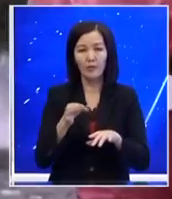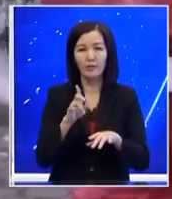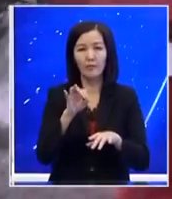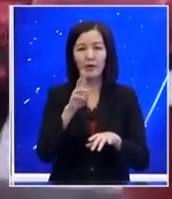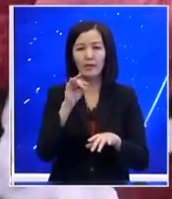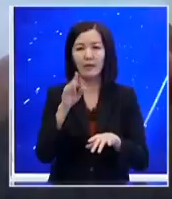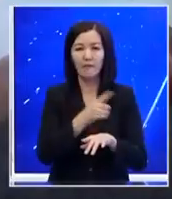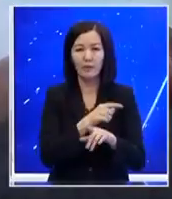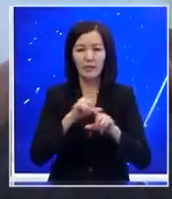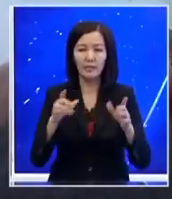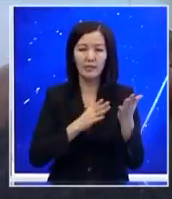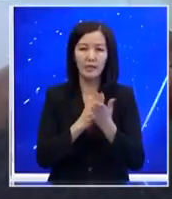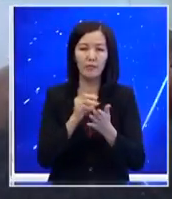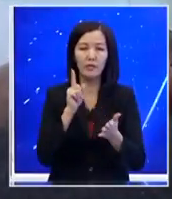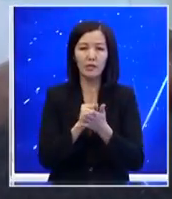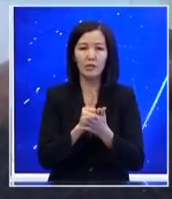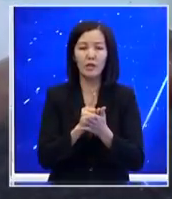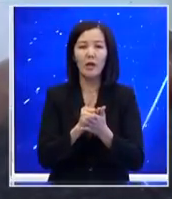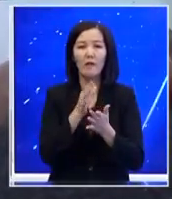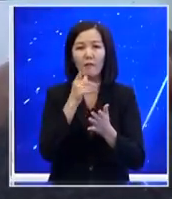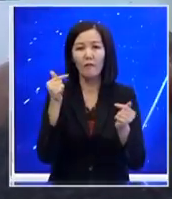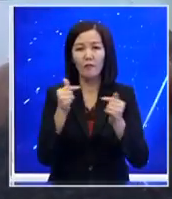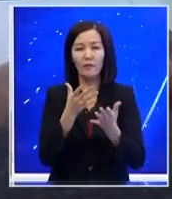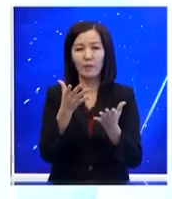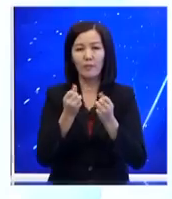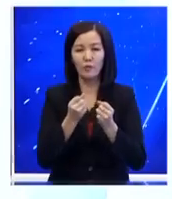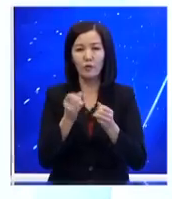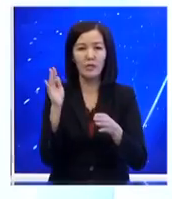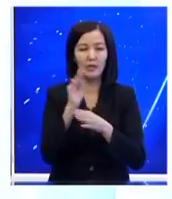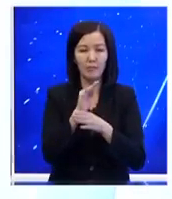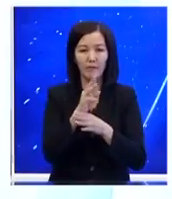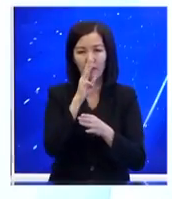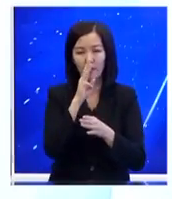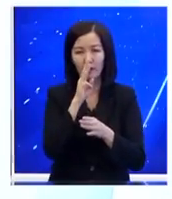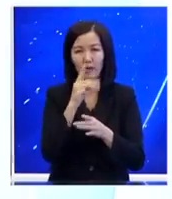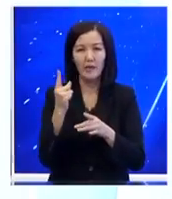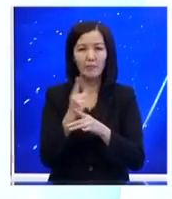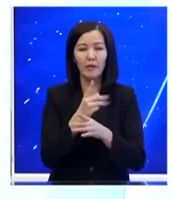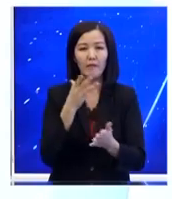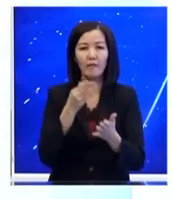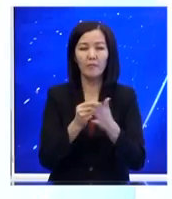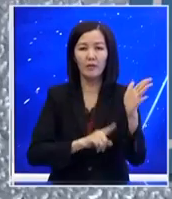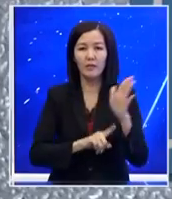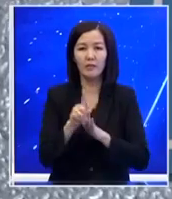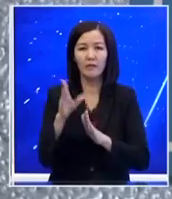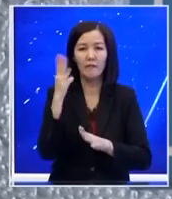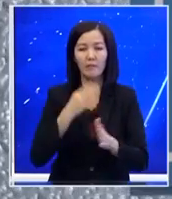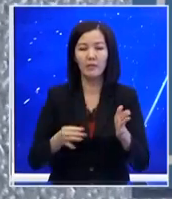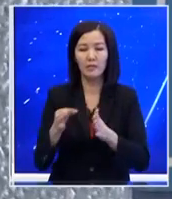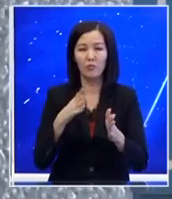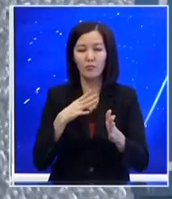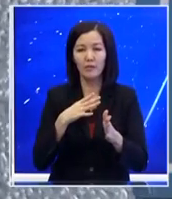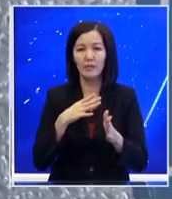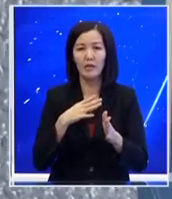что медицинские работники должны вовремя получить соответствующие надбавки. Как известно, первые их выплаты начались и в Алматинской